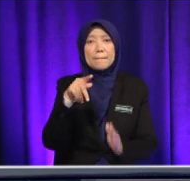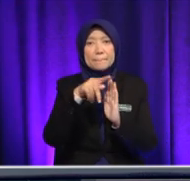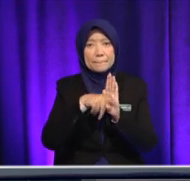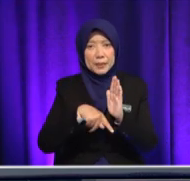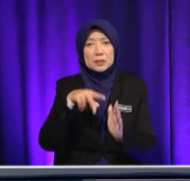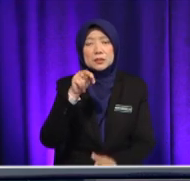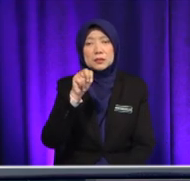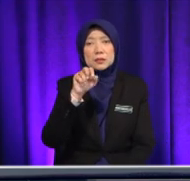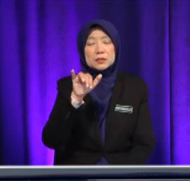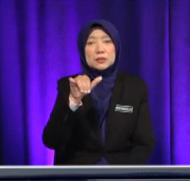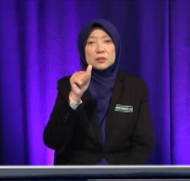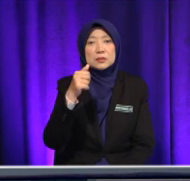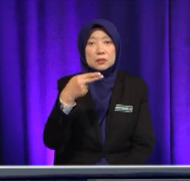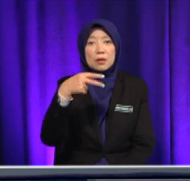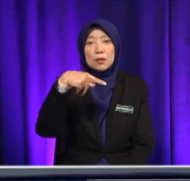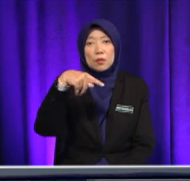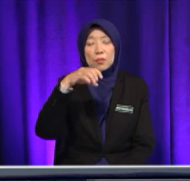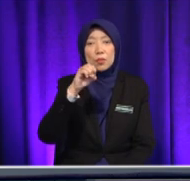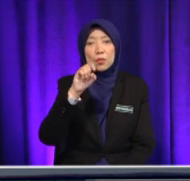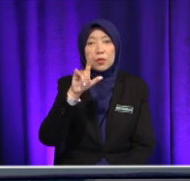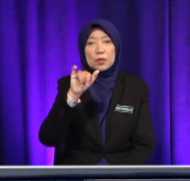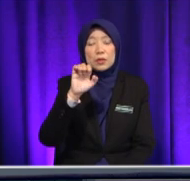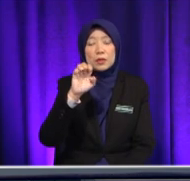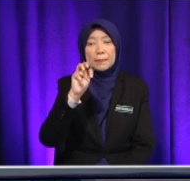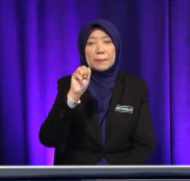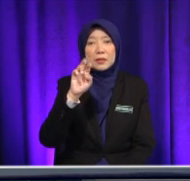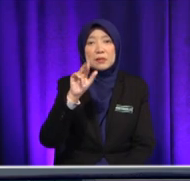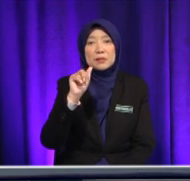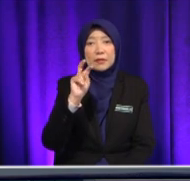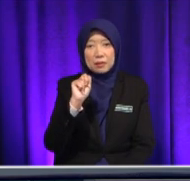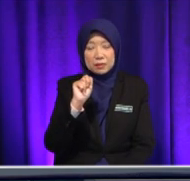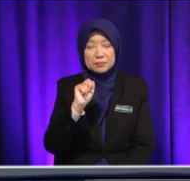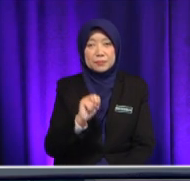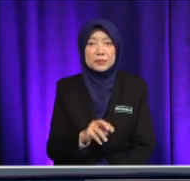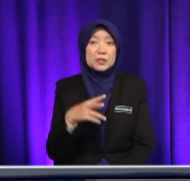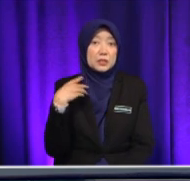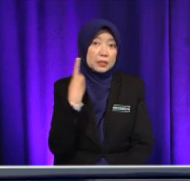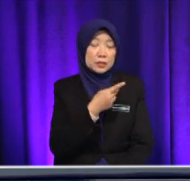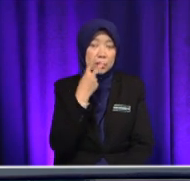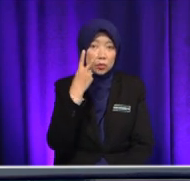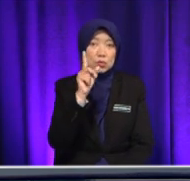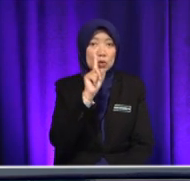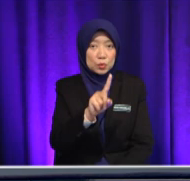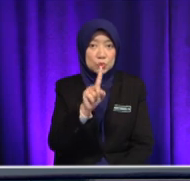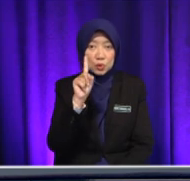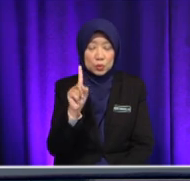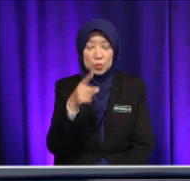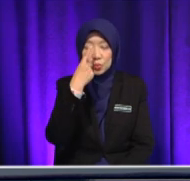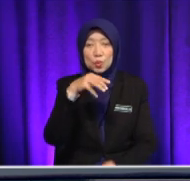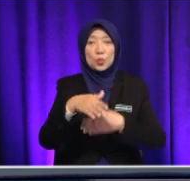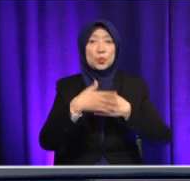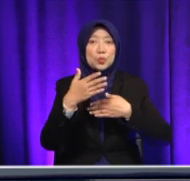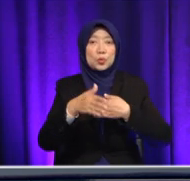Alright, nampak nama ni panjang kan? Ya, cikgu. Okey, tak apa, kita pergi satu persatu. Baik. Untuk memudahkan murid-murid di rumah untuk